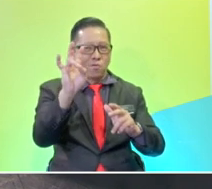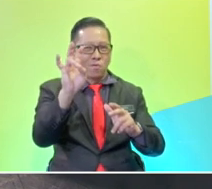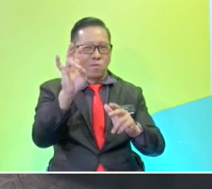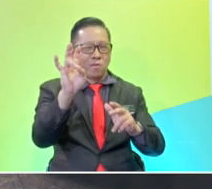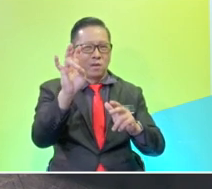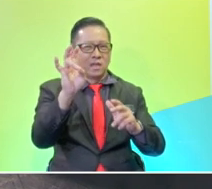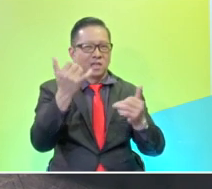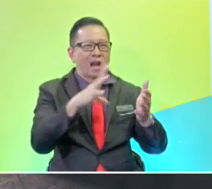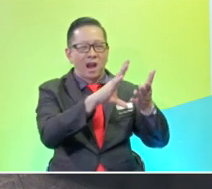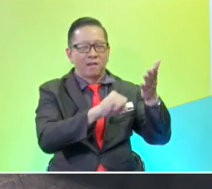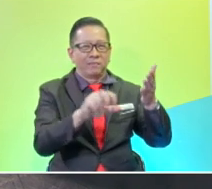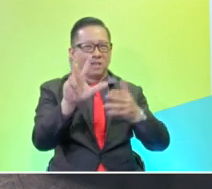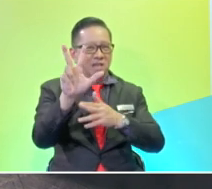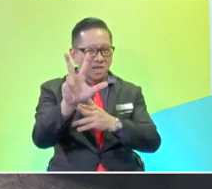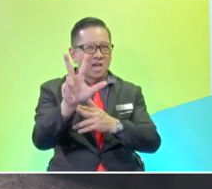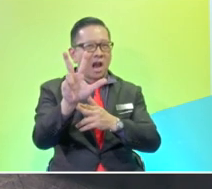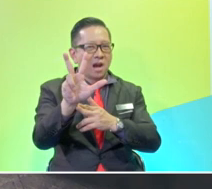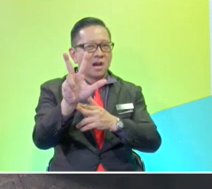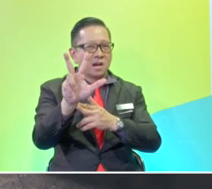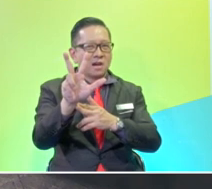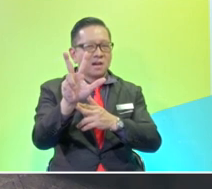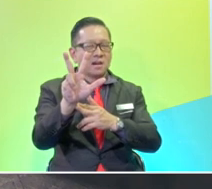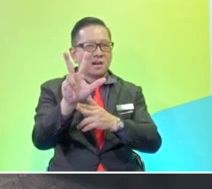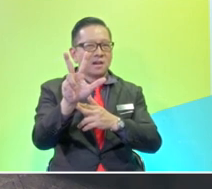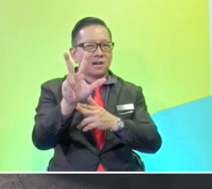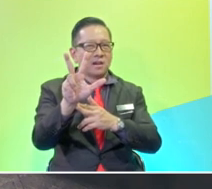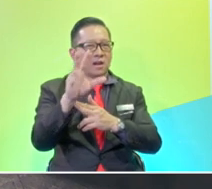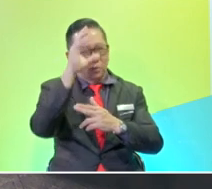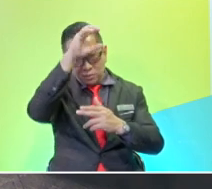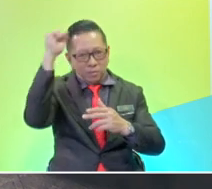kita ndak tolakkan berapa tiga jadi